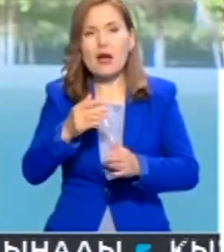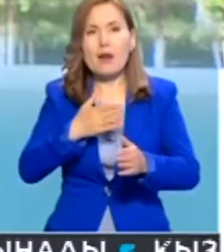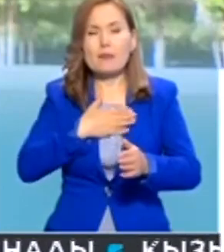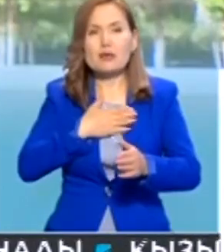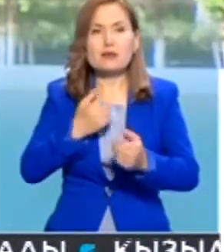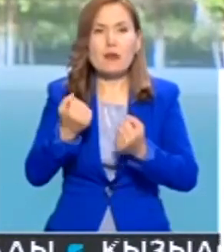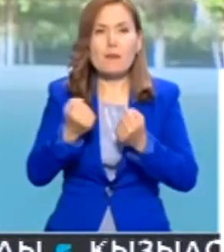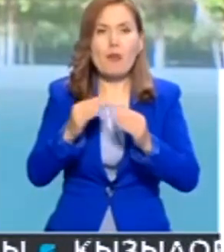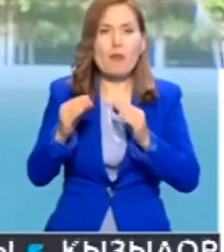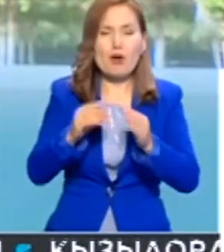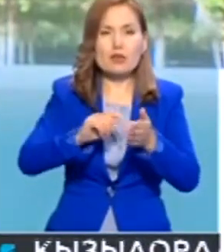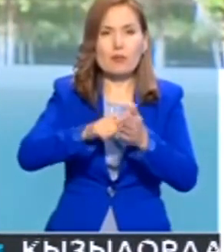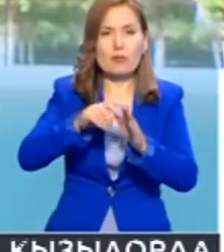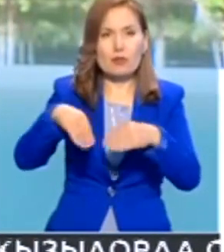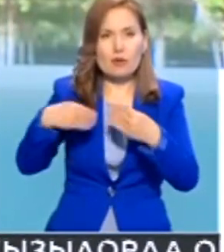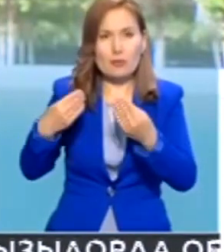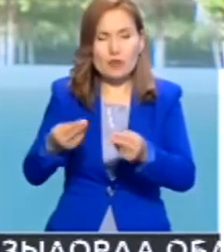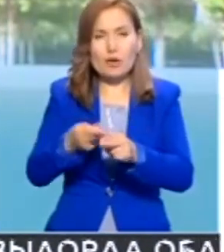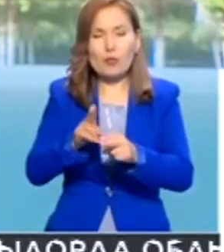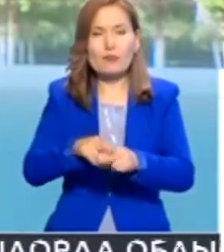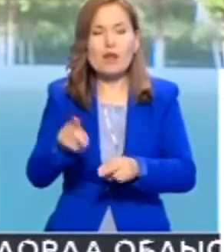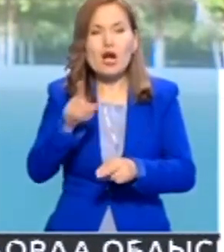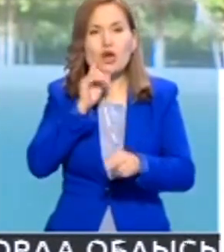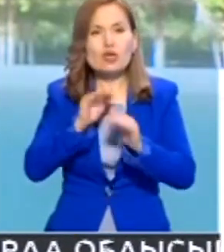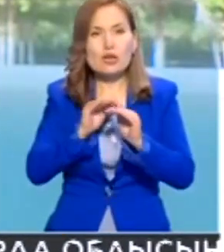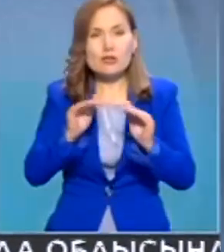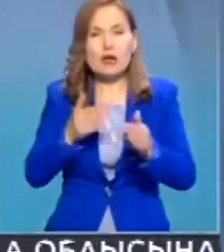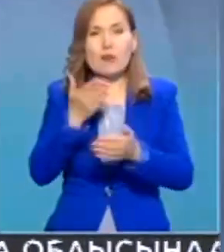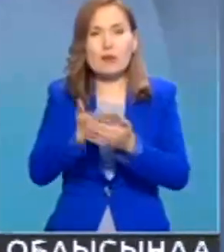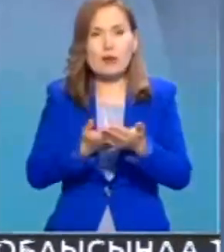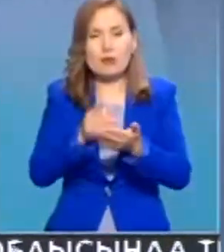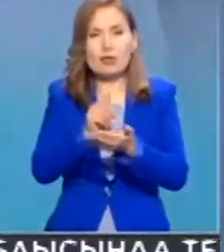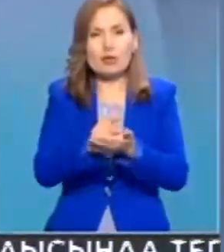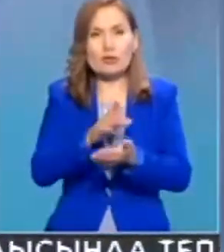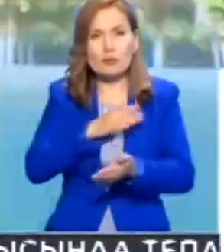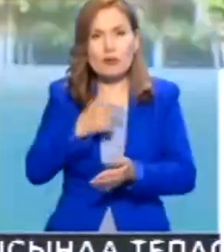батырларымыздың даңқты дәстүрін жеткізу, осы ұрпақтар сабақтастығы